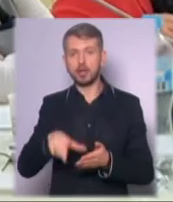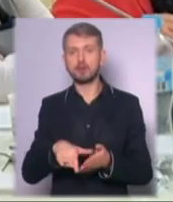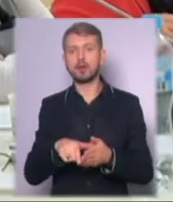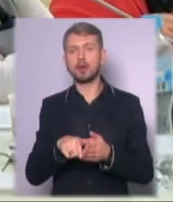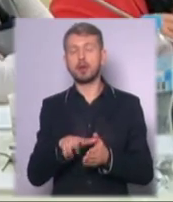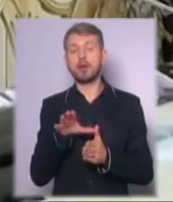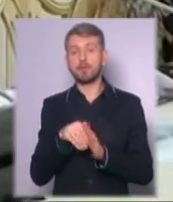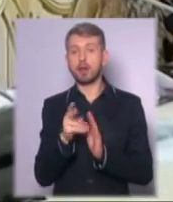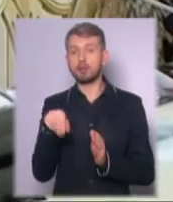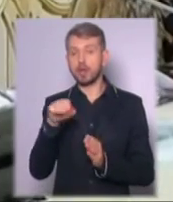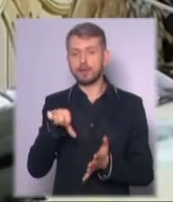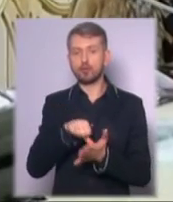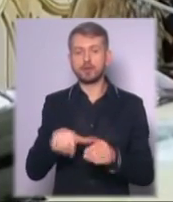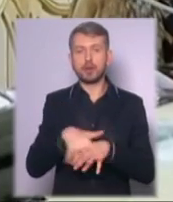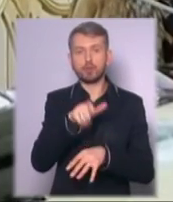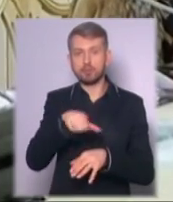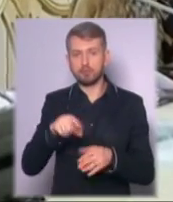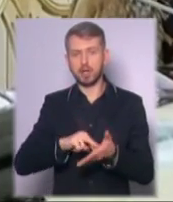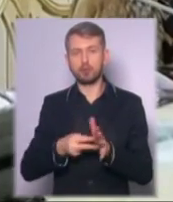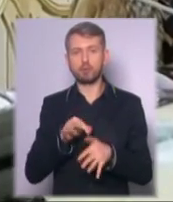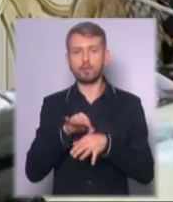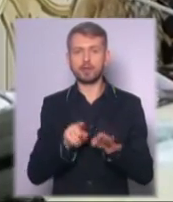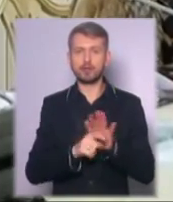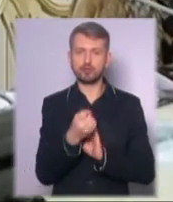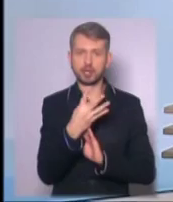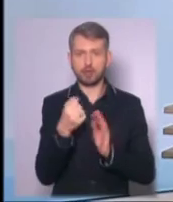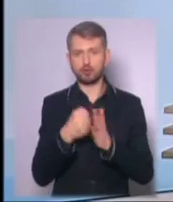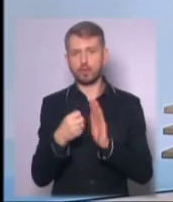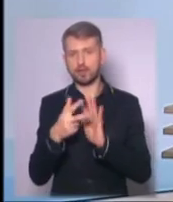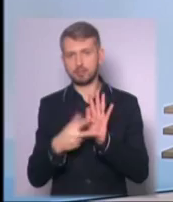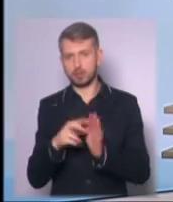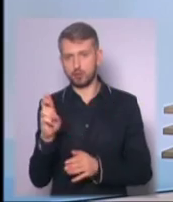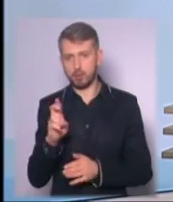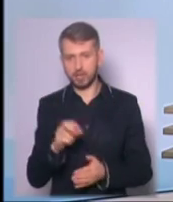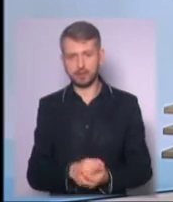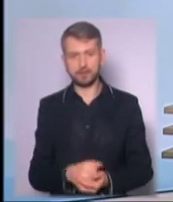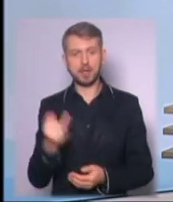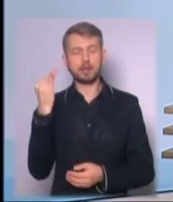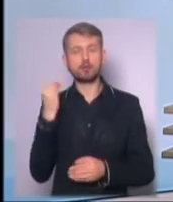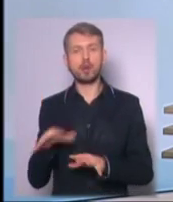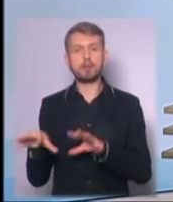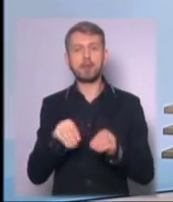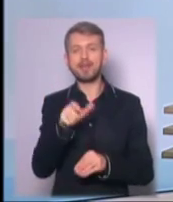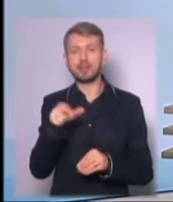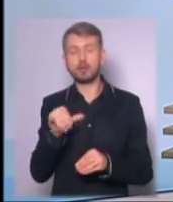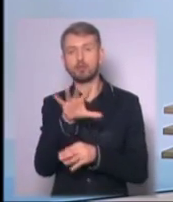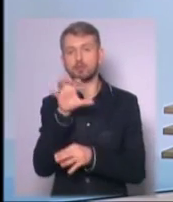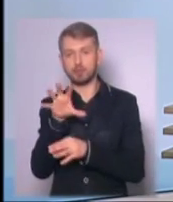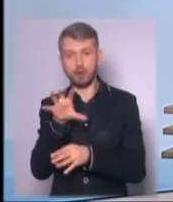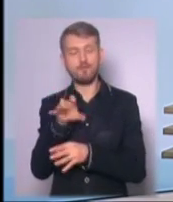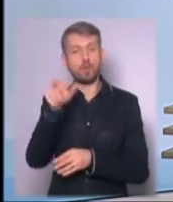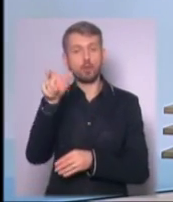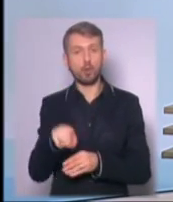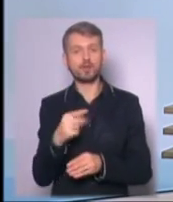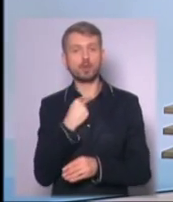громадськості планують провести з 14 до 18 березня. Історії переселенців у Світлинах. Фотограф з Горлівки